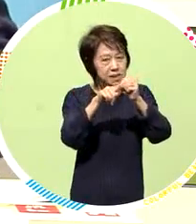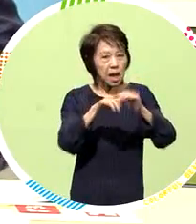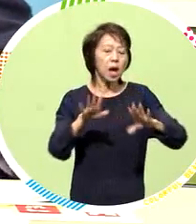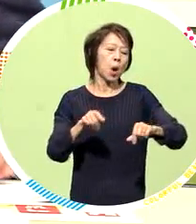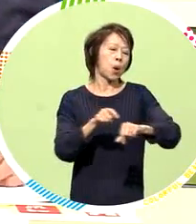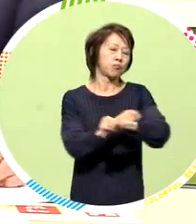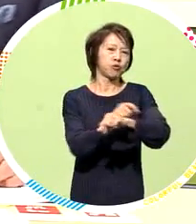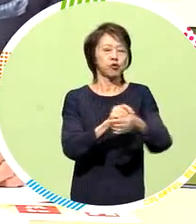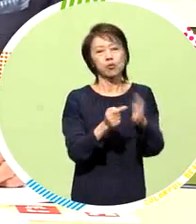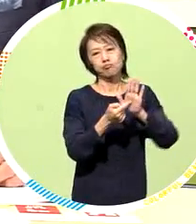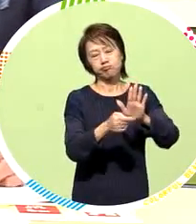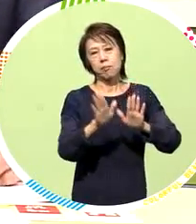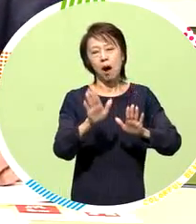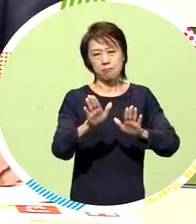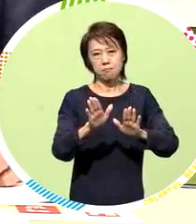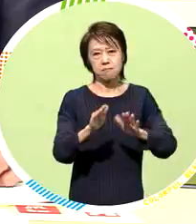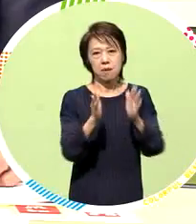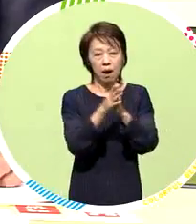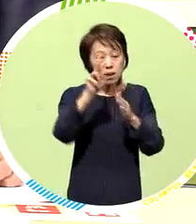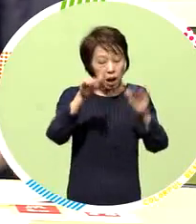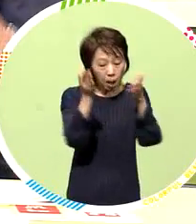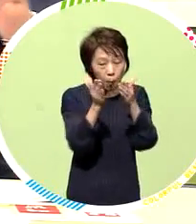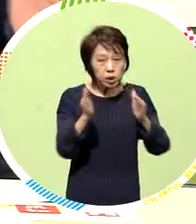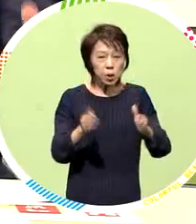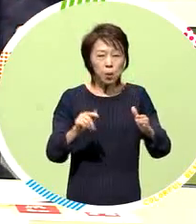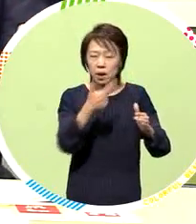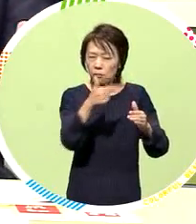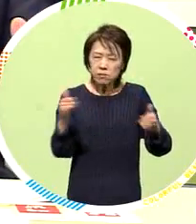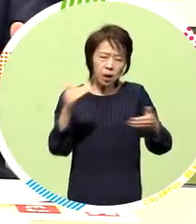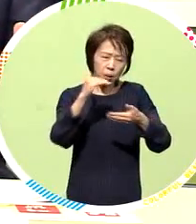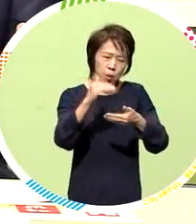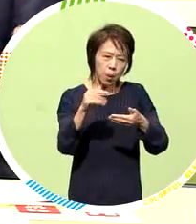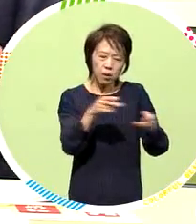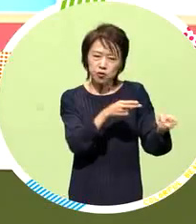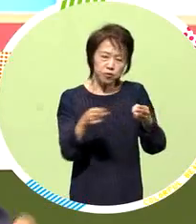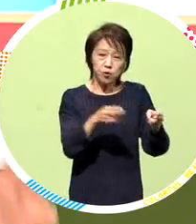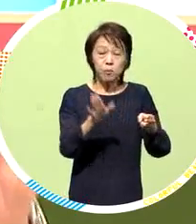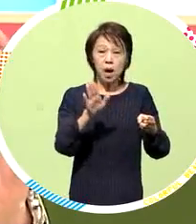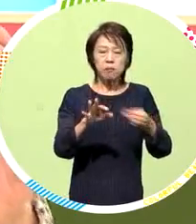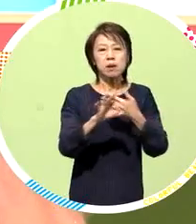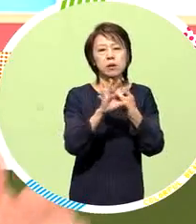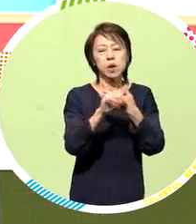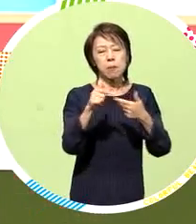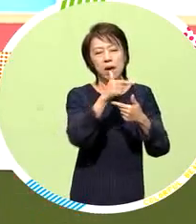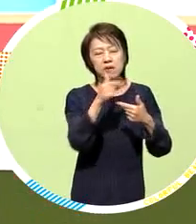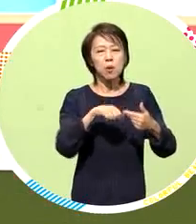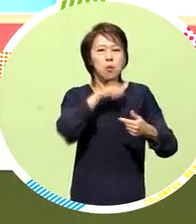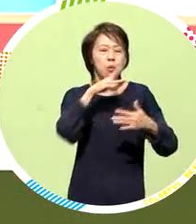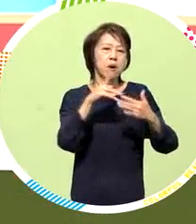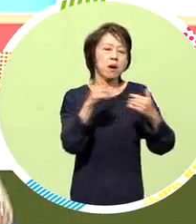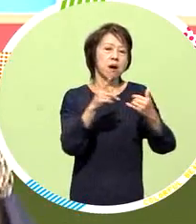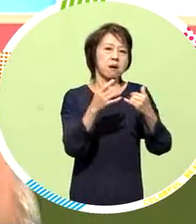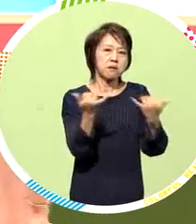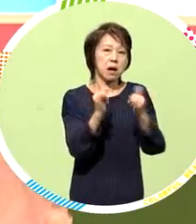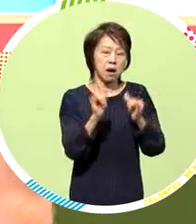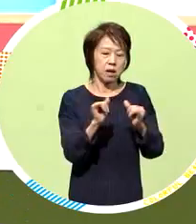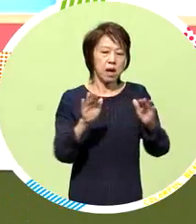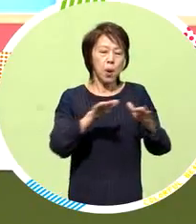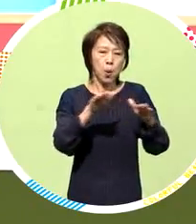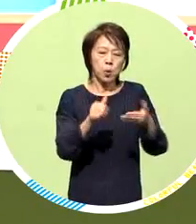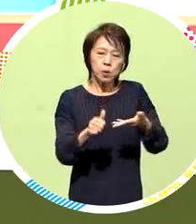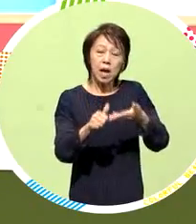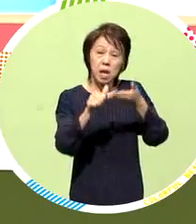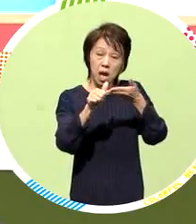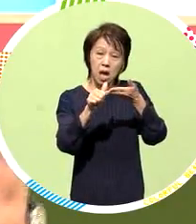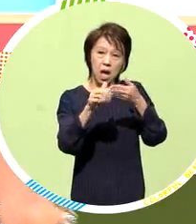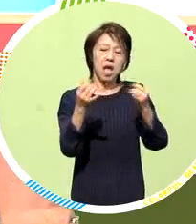つ無職なんですね神奈川モデルこれまでいろんなことを準備してきたんですね例えば超高齢社会まあこそも子育てね